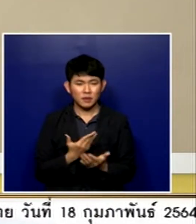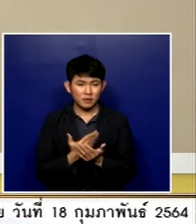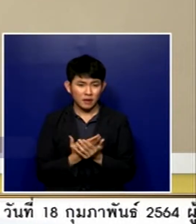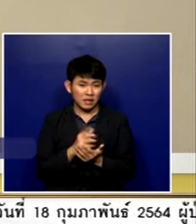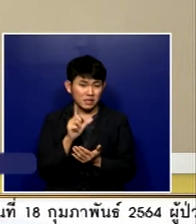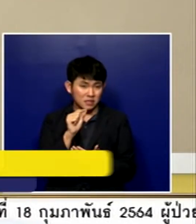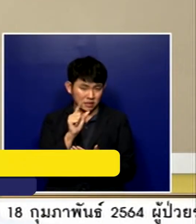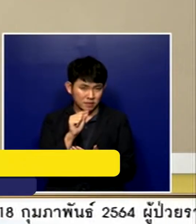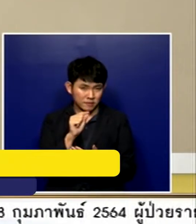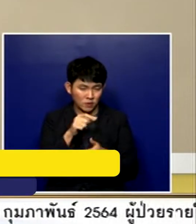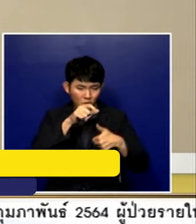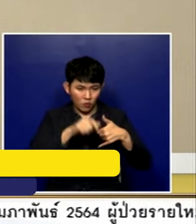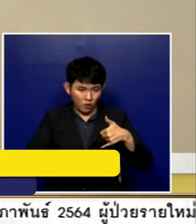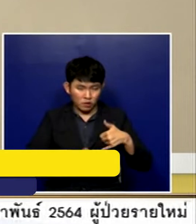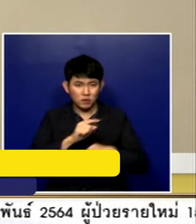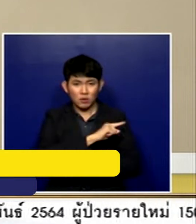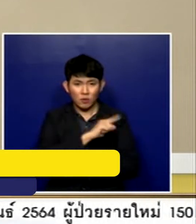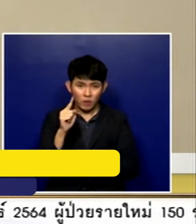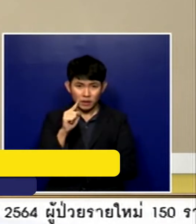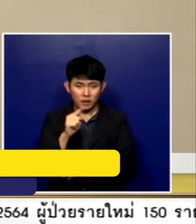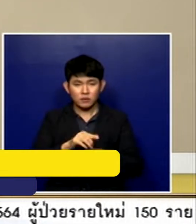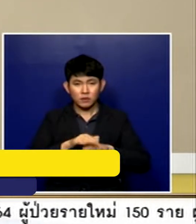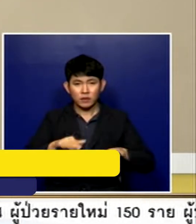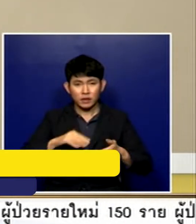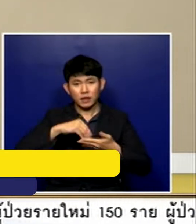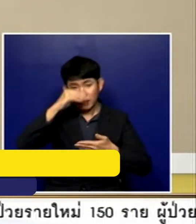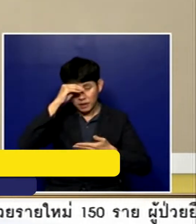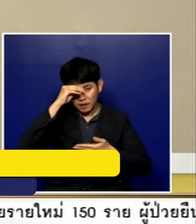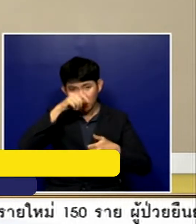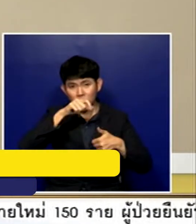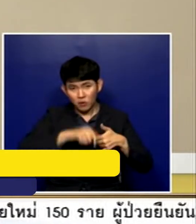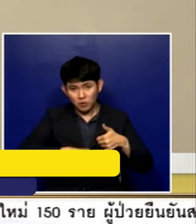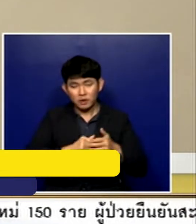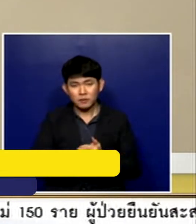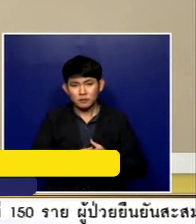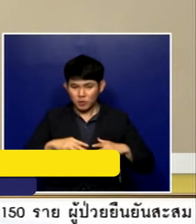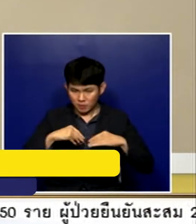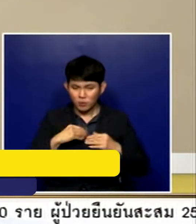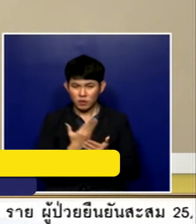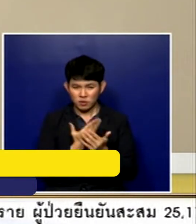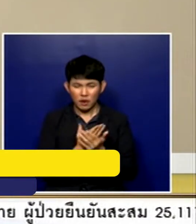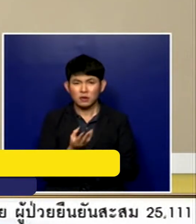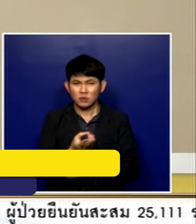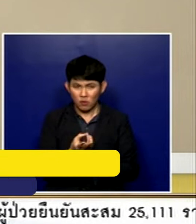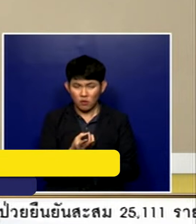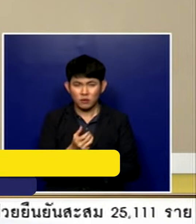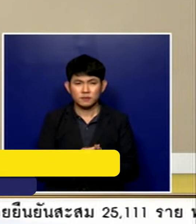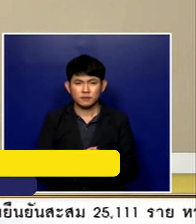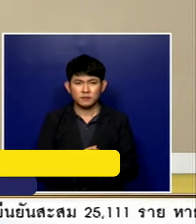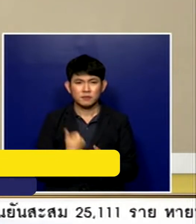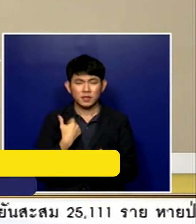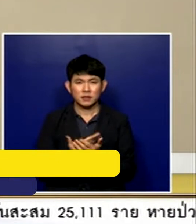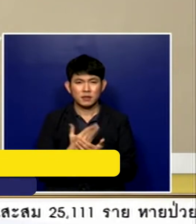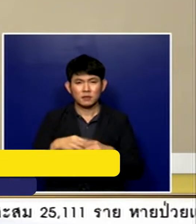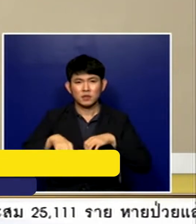20บาทต่อคนต่อวันของนักเรียนเนี่ยอ่ะแต่ผมยอมรับนะครับป้าน้อยมีค่าบริหารจัด